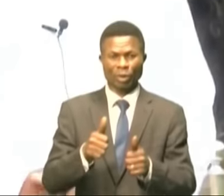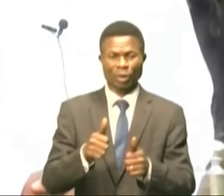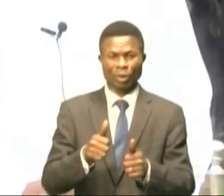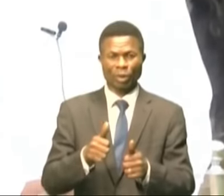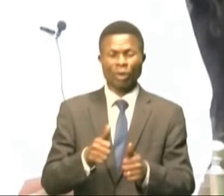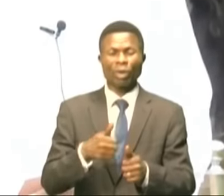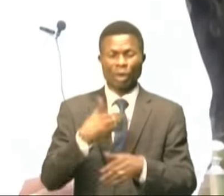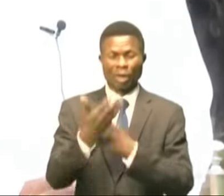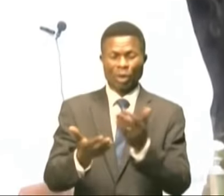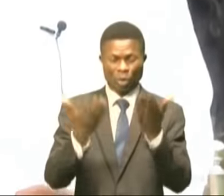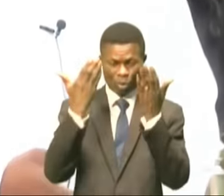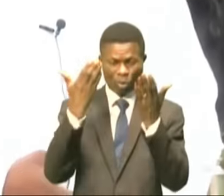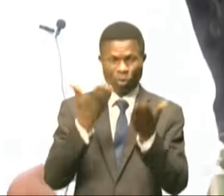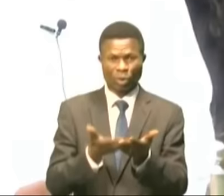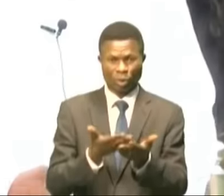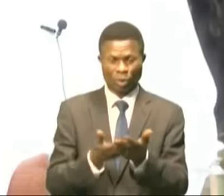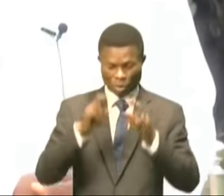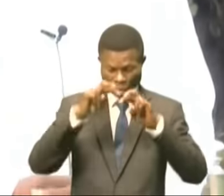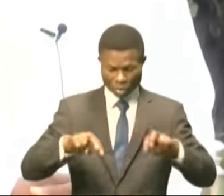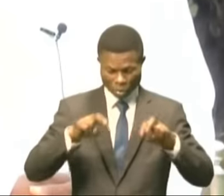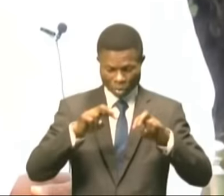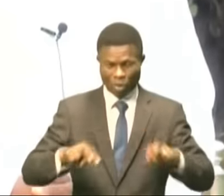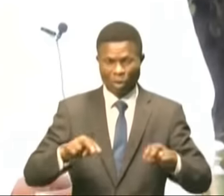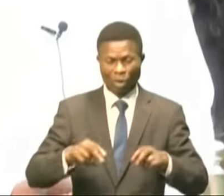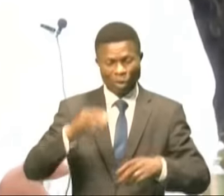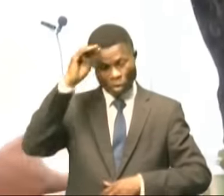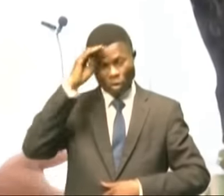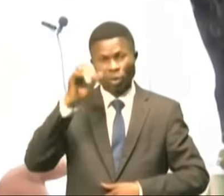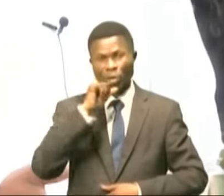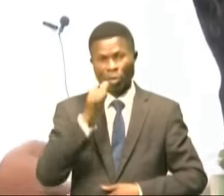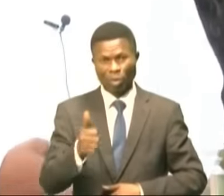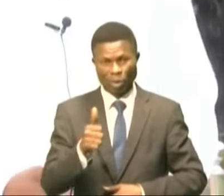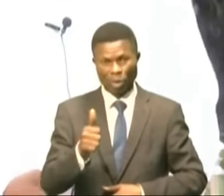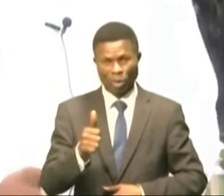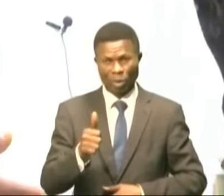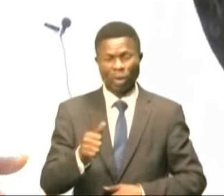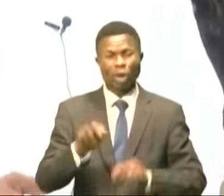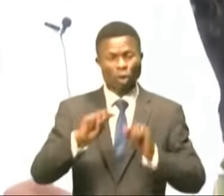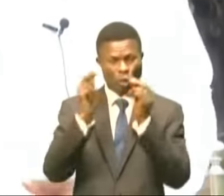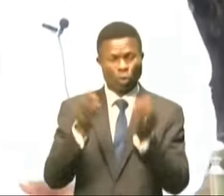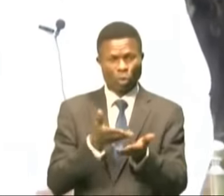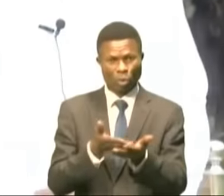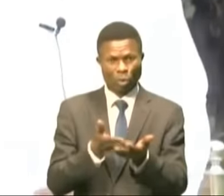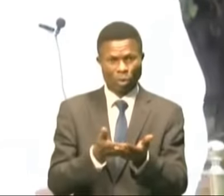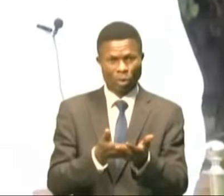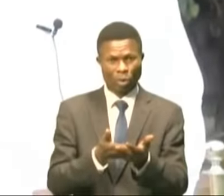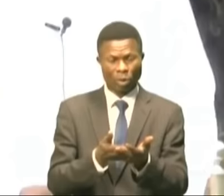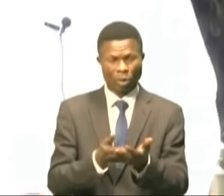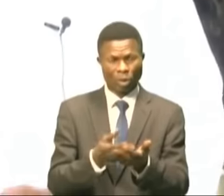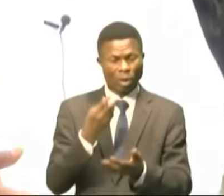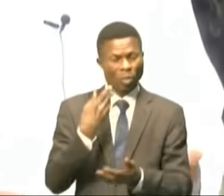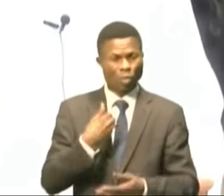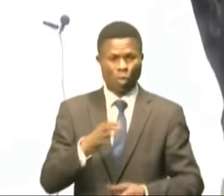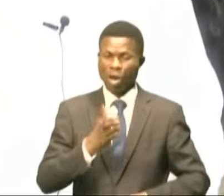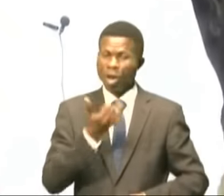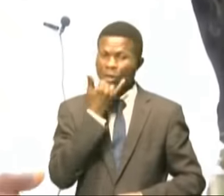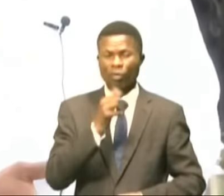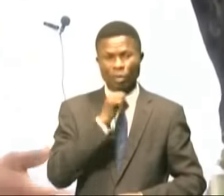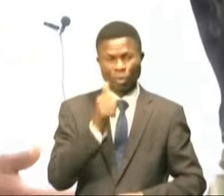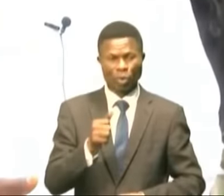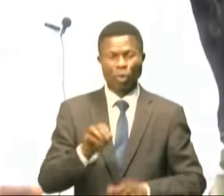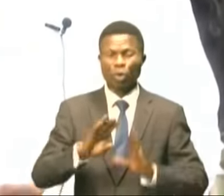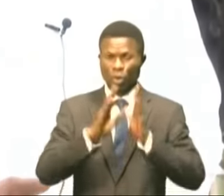les études, ils n'ont pas triché et qu'ils sont là, moi je ne trouve pas le mal. Hein. Ça dépend